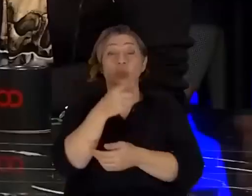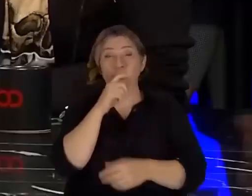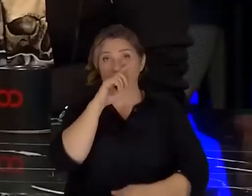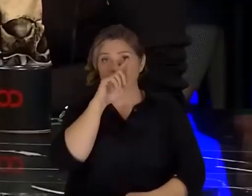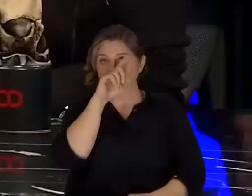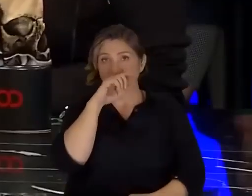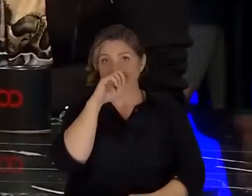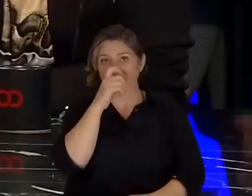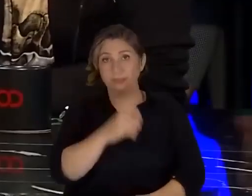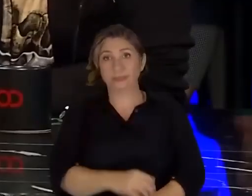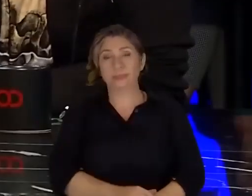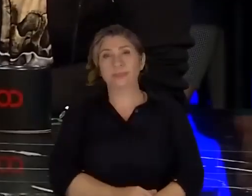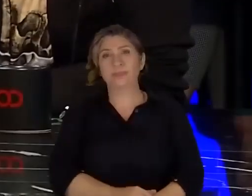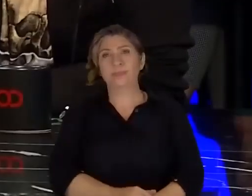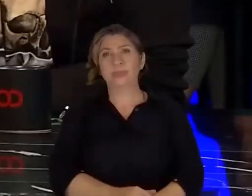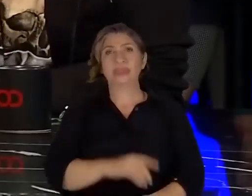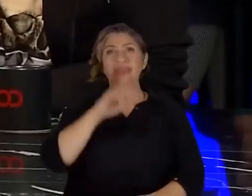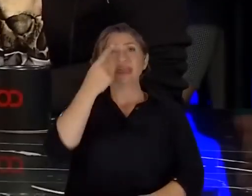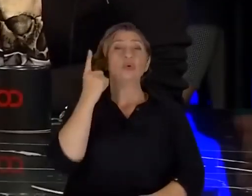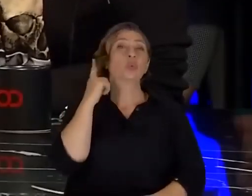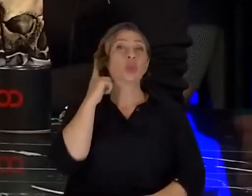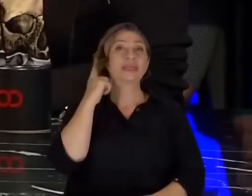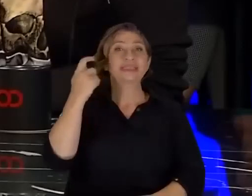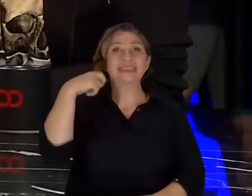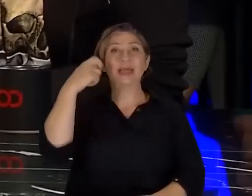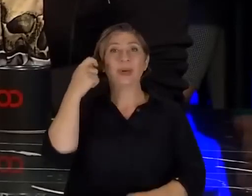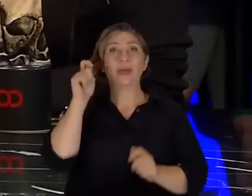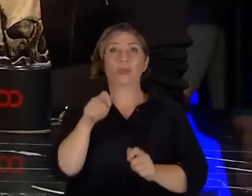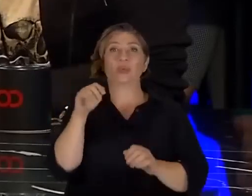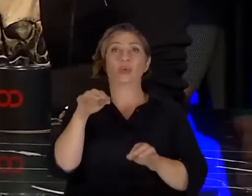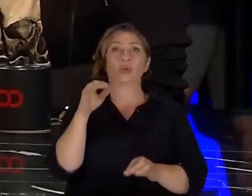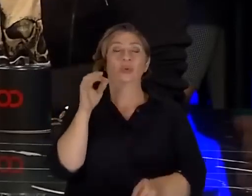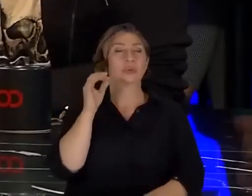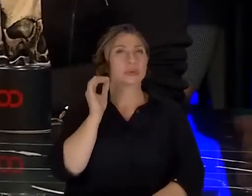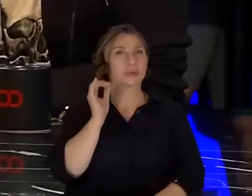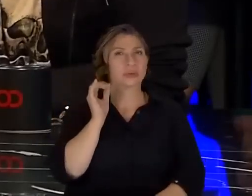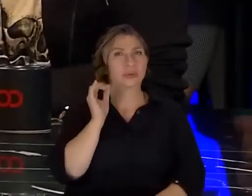Ben biraz şeyden kaynaklandığını düşünüyorum. Sadece kulak sinemasıyla